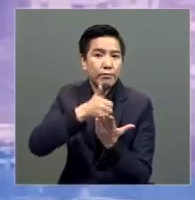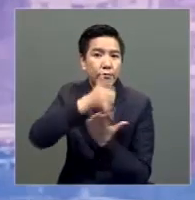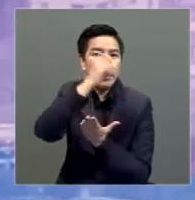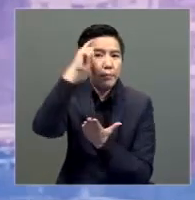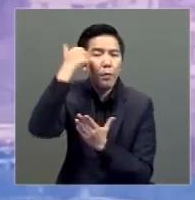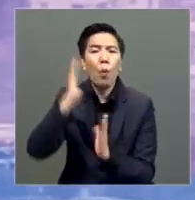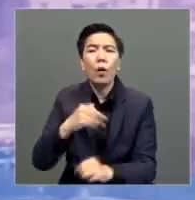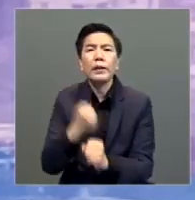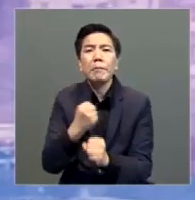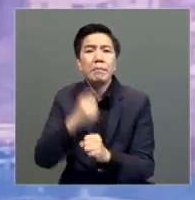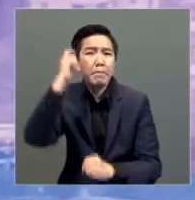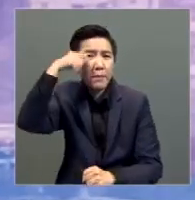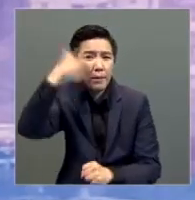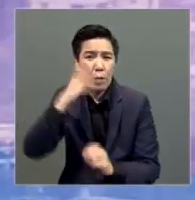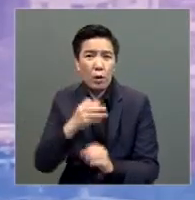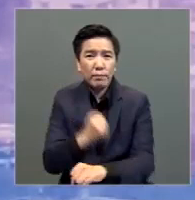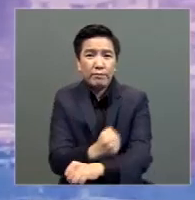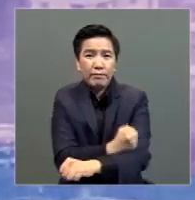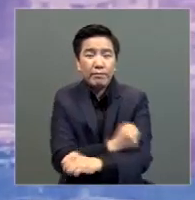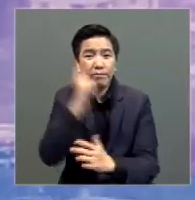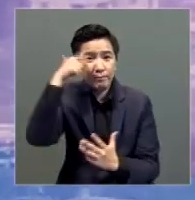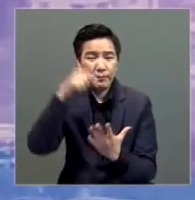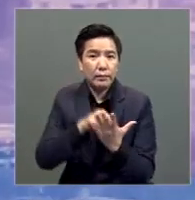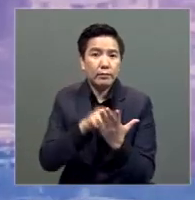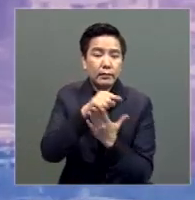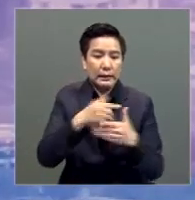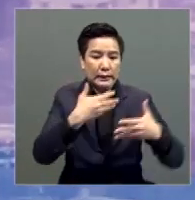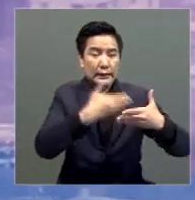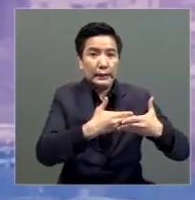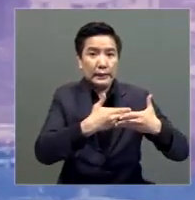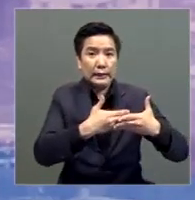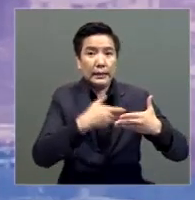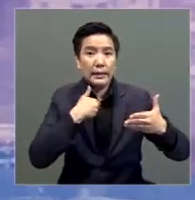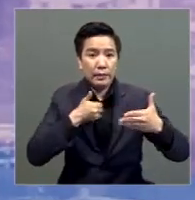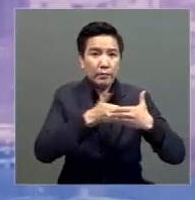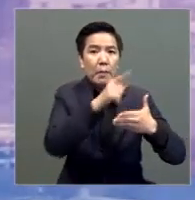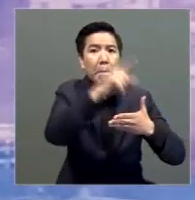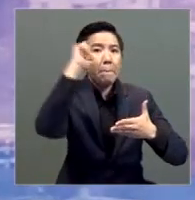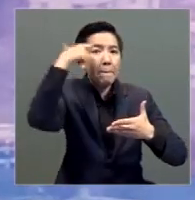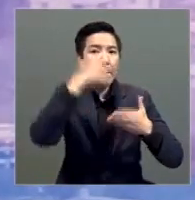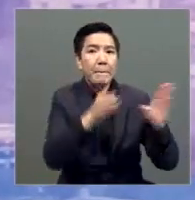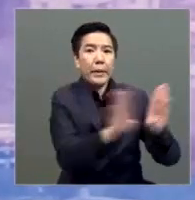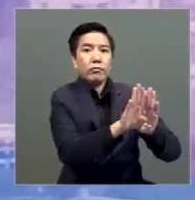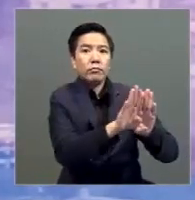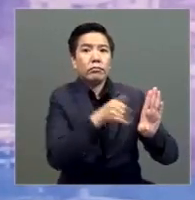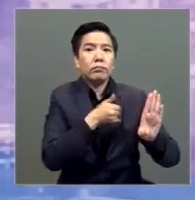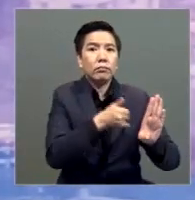ใหญ่ก็คือแรงงานพม่าปรากฏว่าไปถึงด่านพม่าปิดไม่ให้เข้าประเทศ